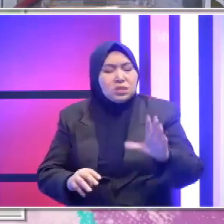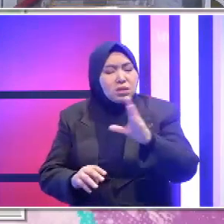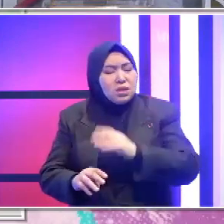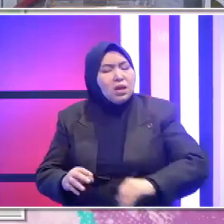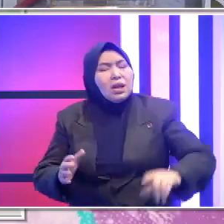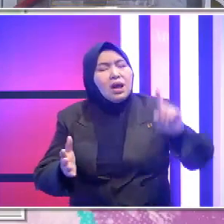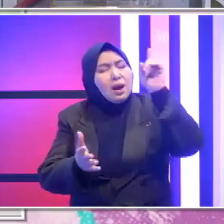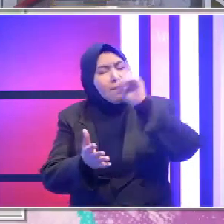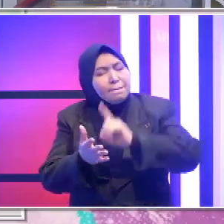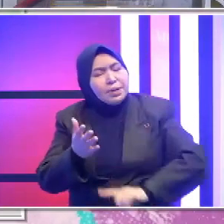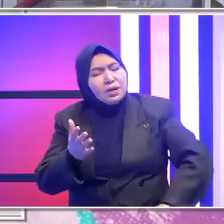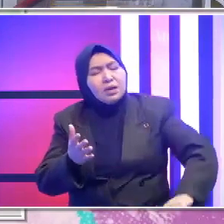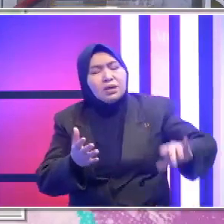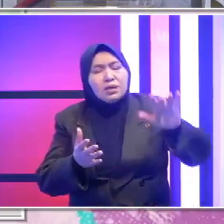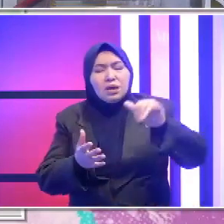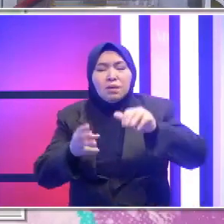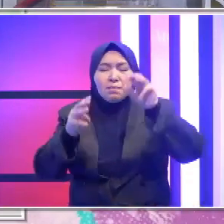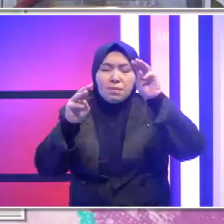wanayu